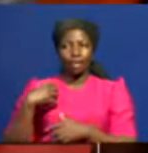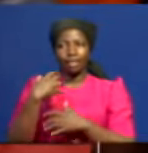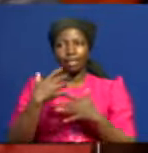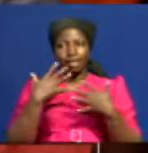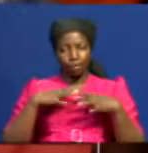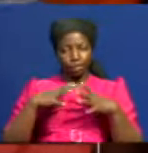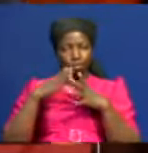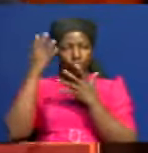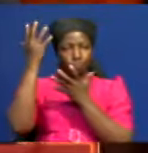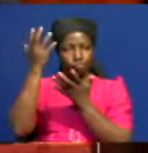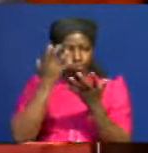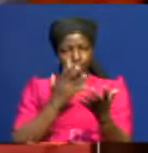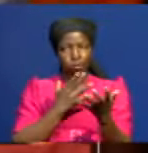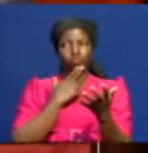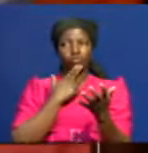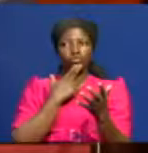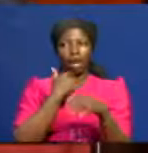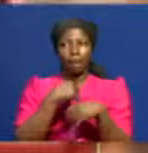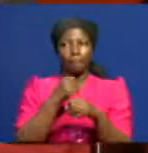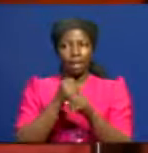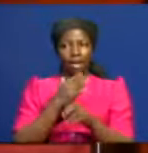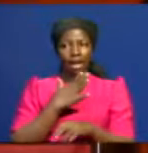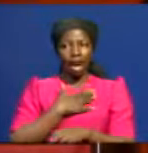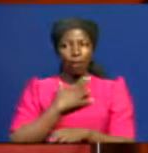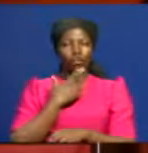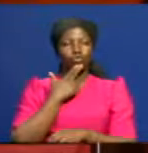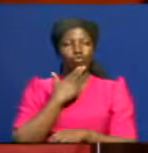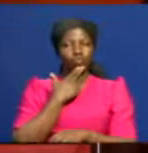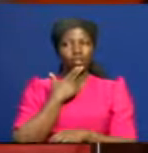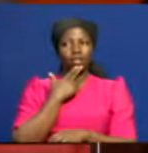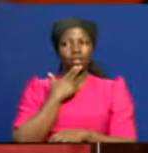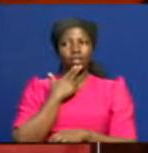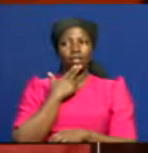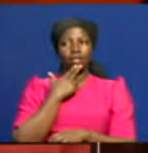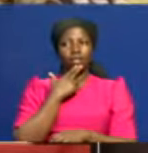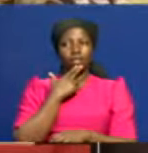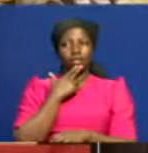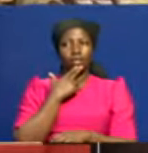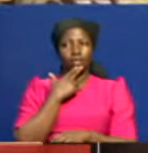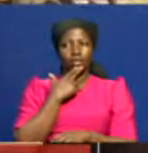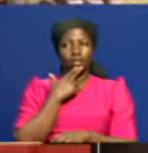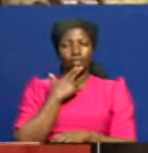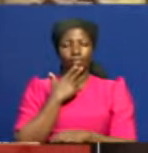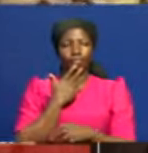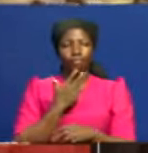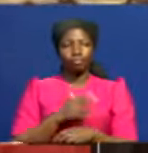inasababisha sukari yetu kuenda chini tuwafungie.